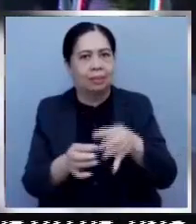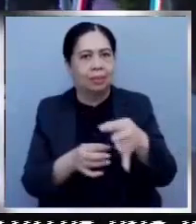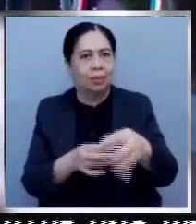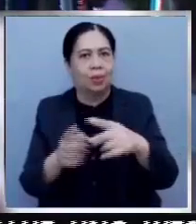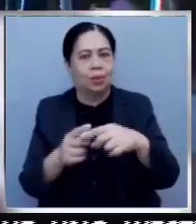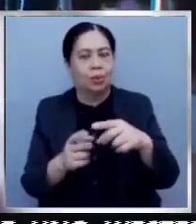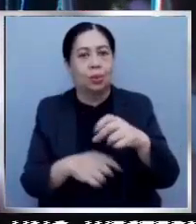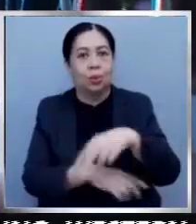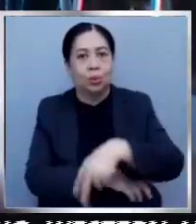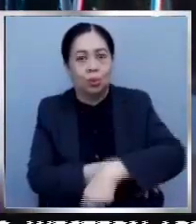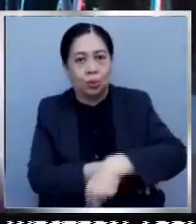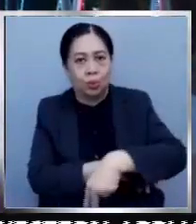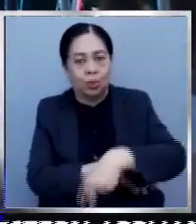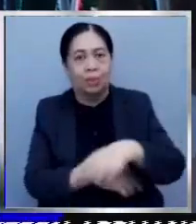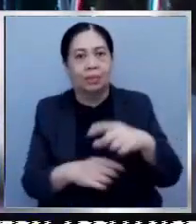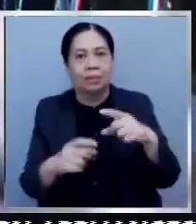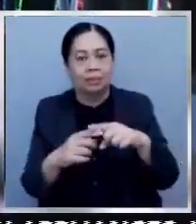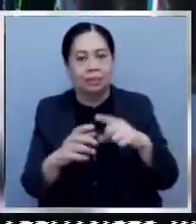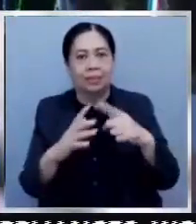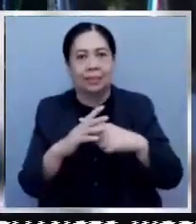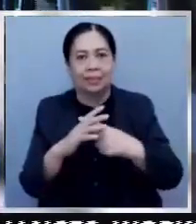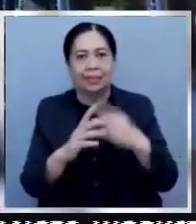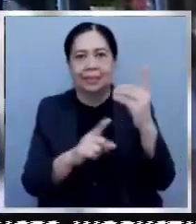hating gabi simula sa Disyembre.